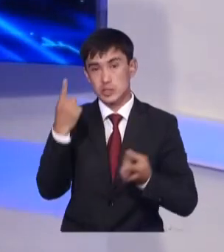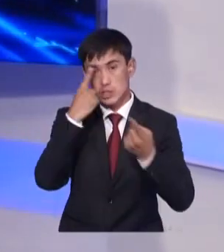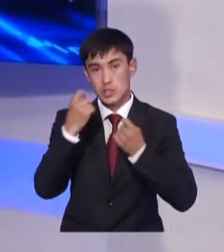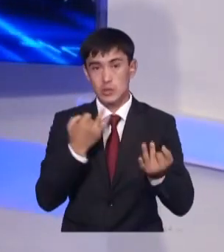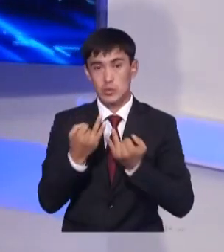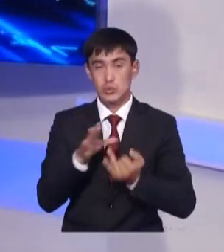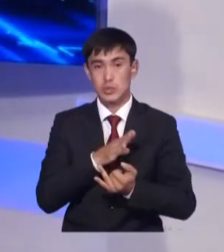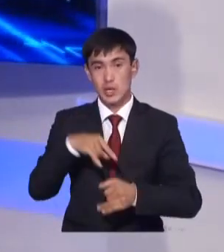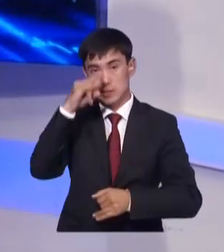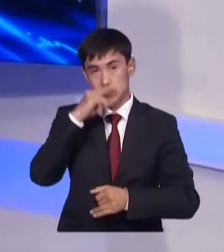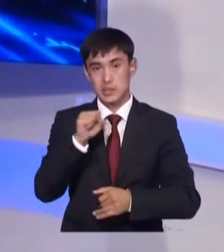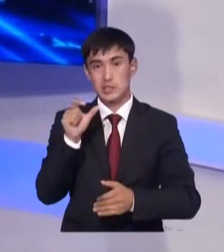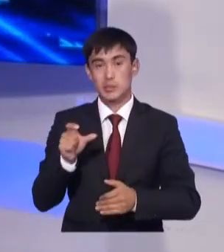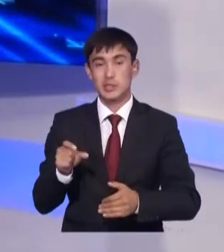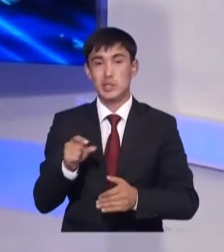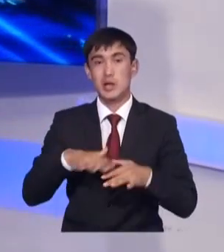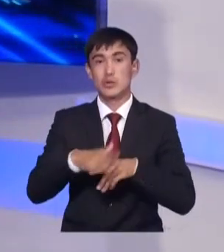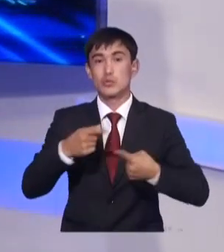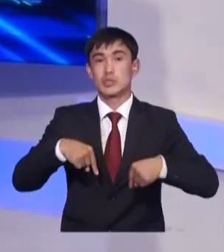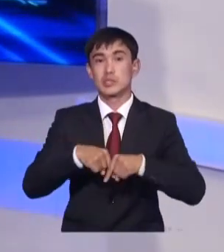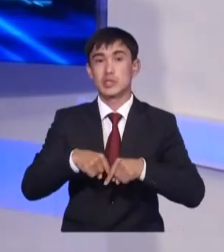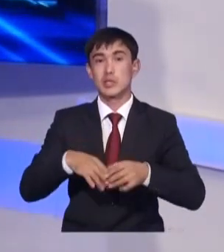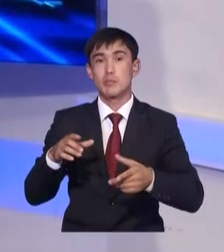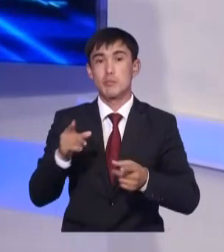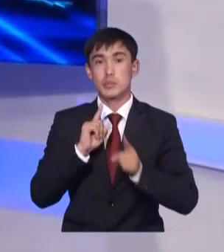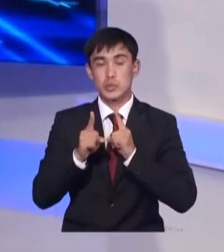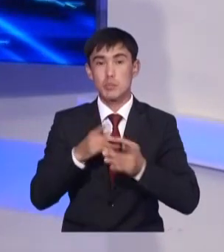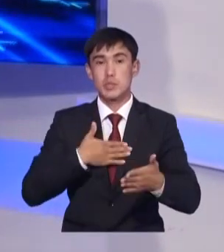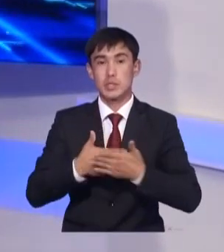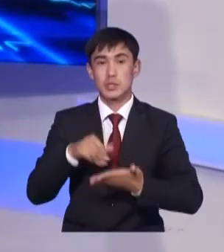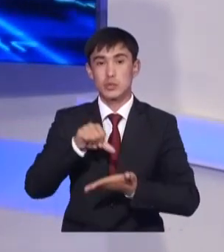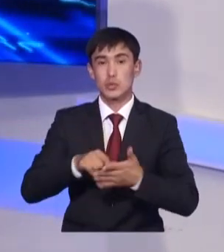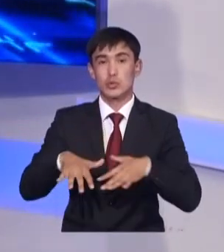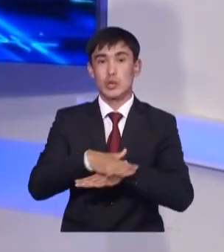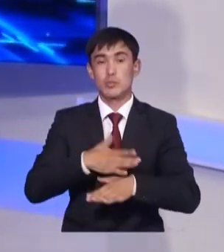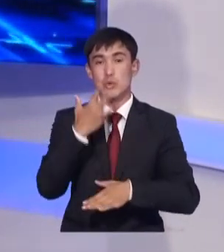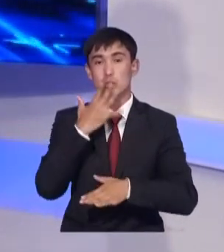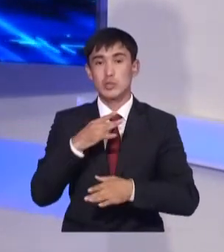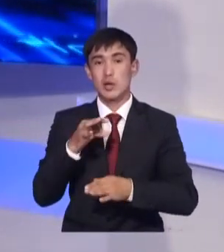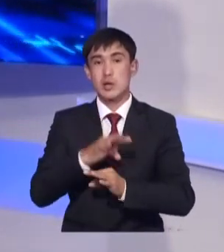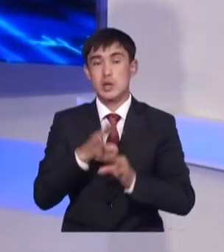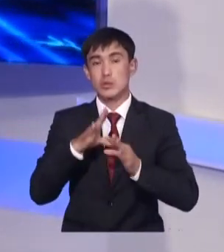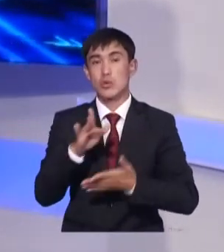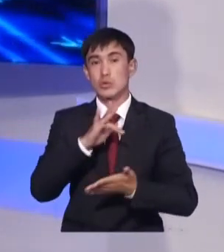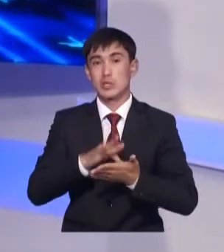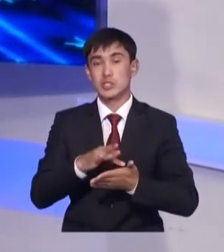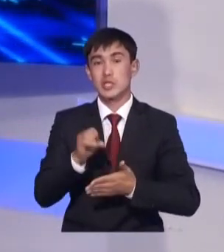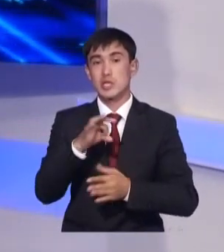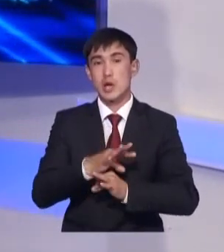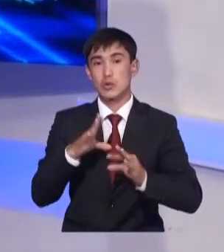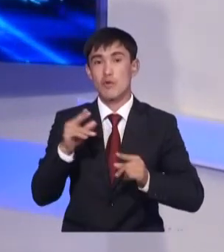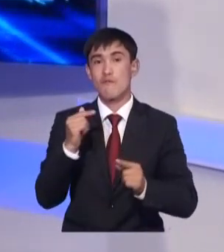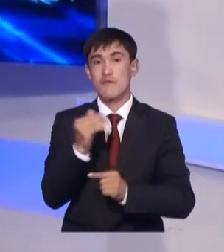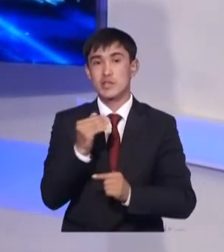талқылау өтті. Қазақстанның азаматтық альянсы ұйымдастырған бас қосуға қоғам белсенділері, тұрғындар мен ұлттық ядролық орталық және ядролық